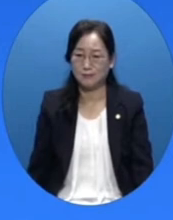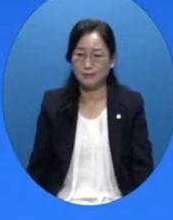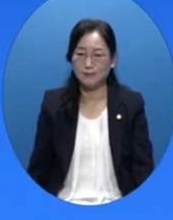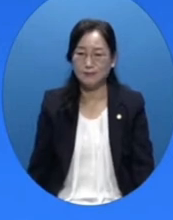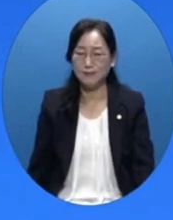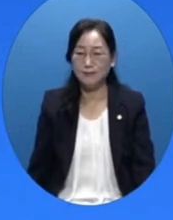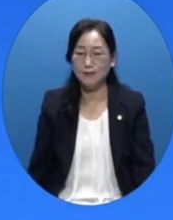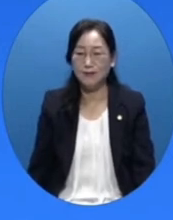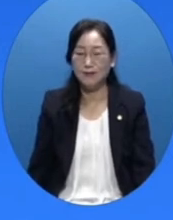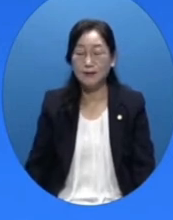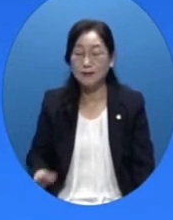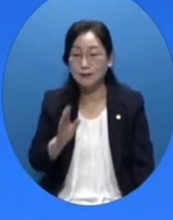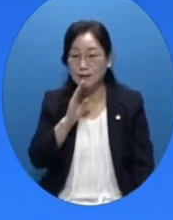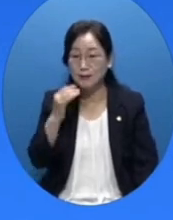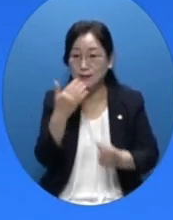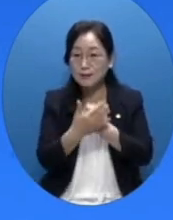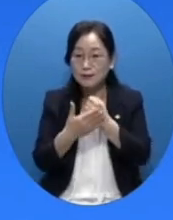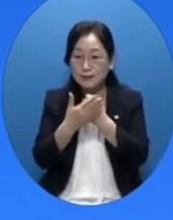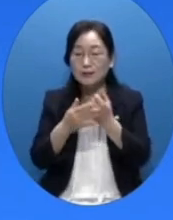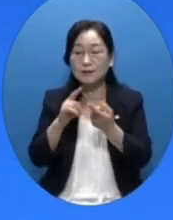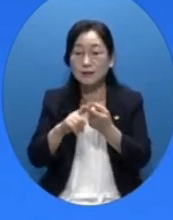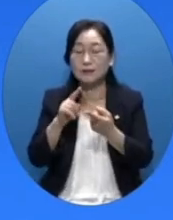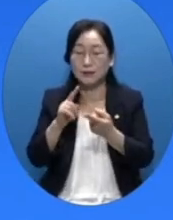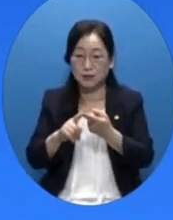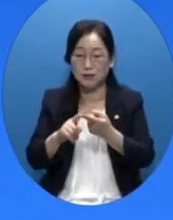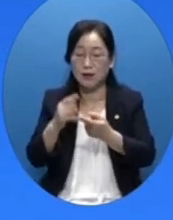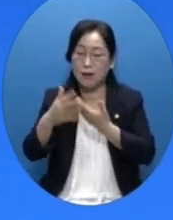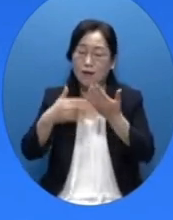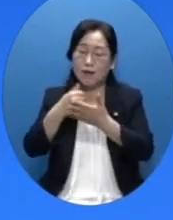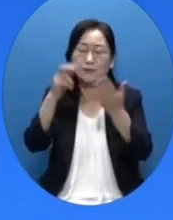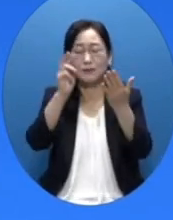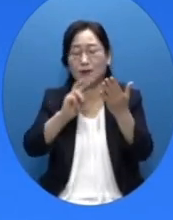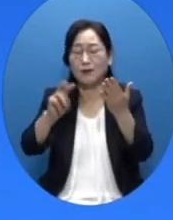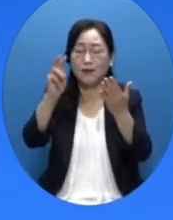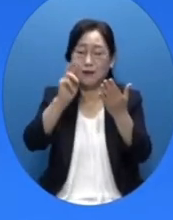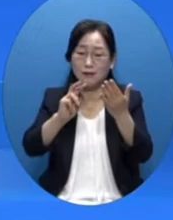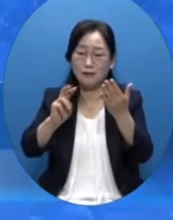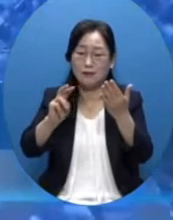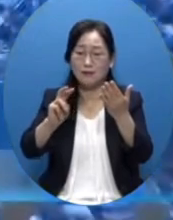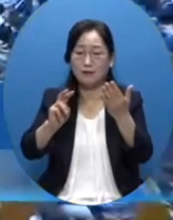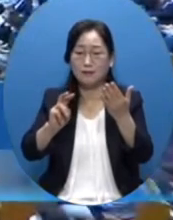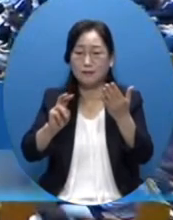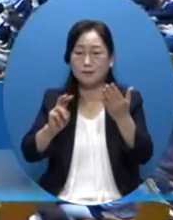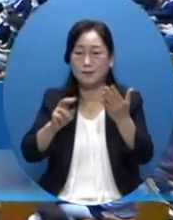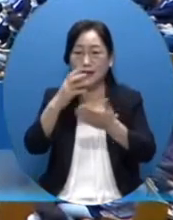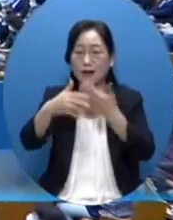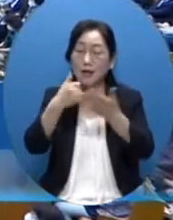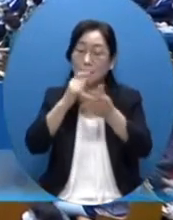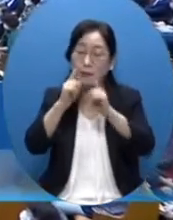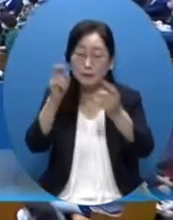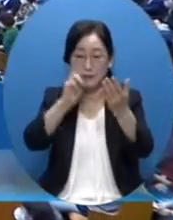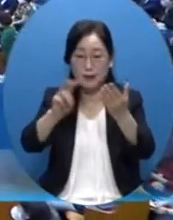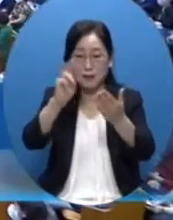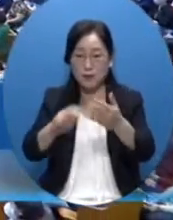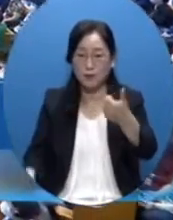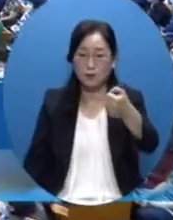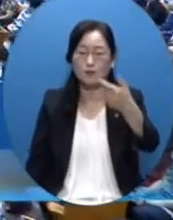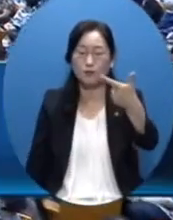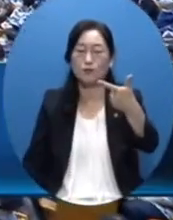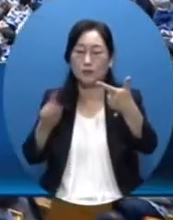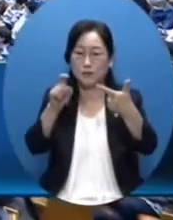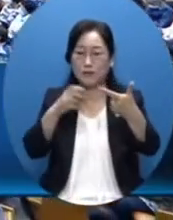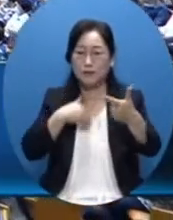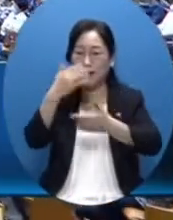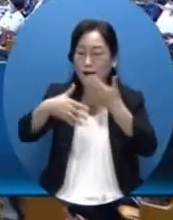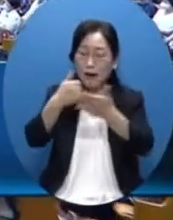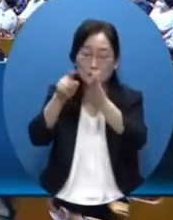다시 이와 같은 은혜에 대해서 하나님의 말씀을 찬양했습니다 하나의 말씀을 차는 말씀이 50 그의 시절입니다 내가